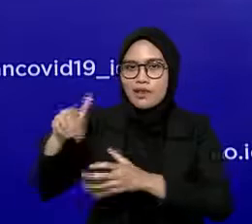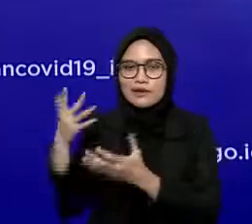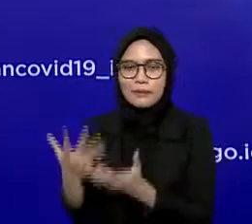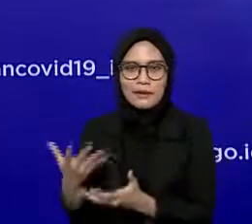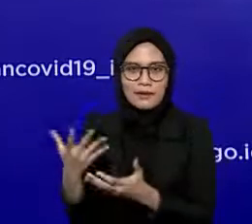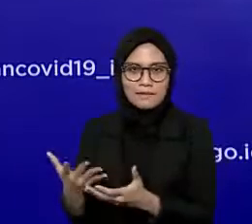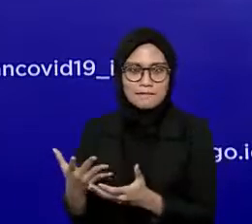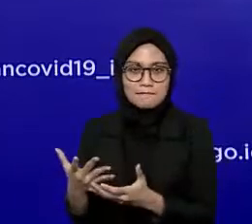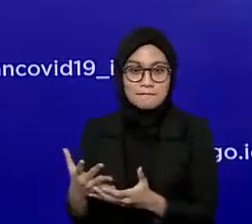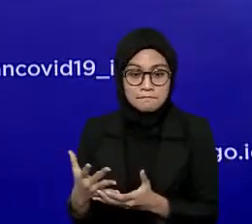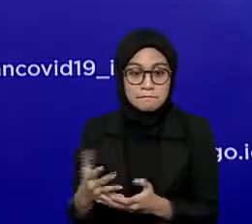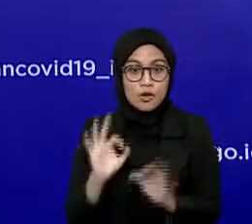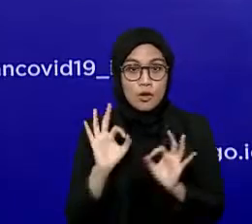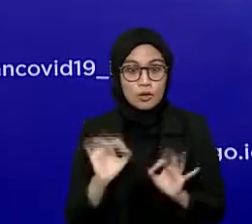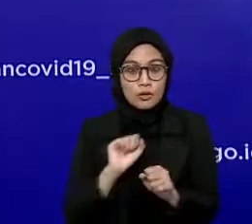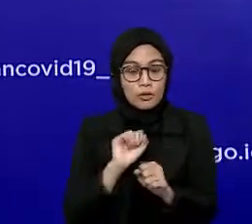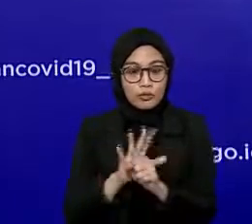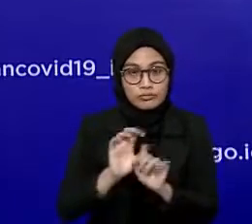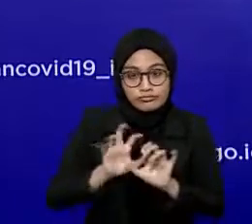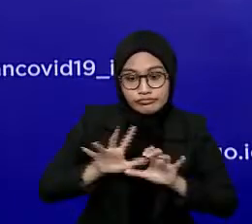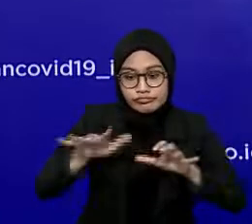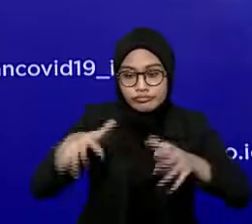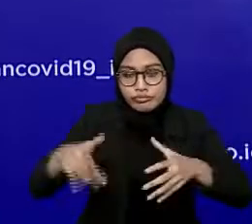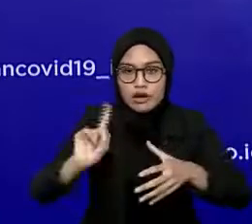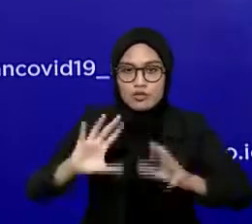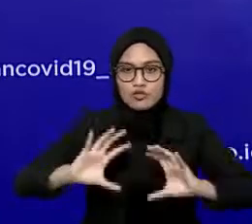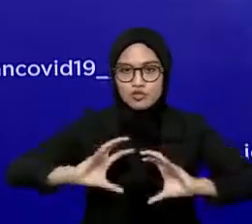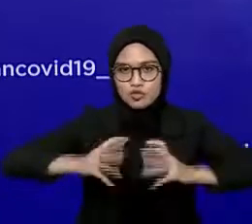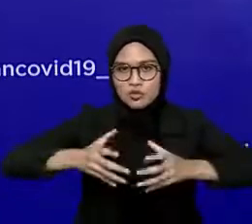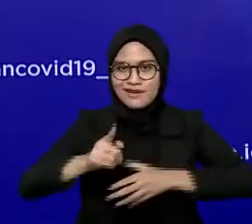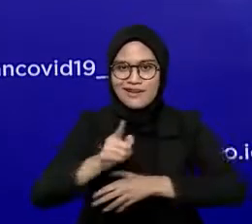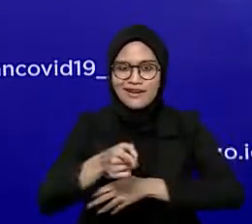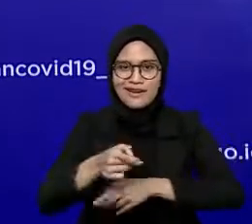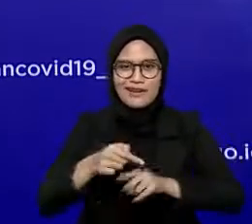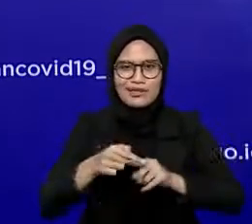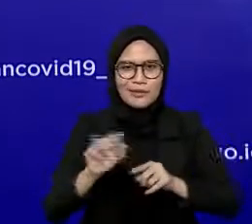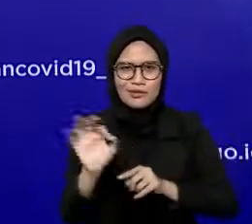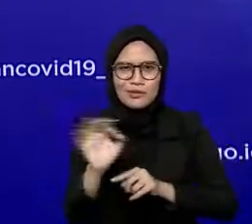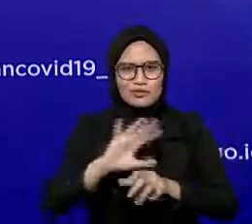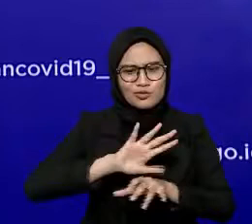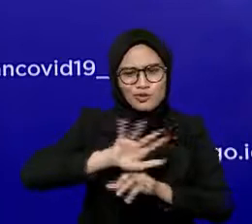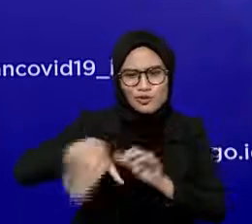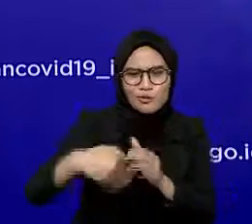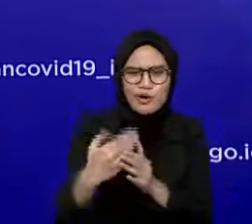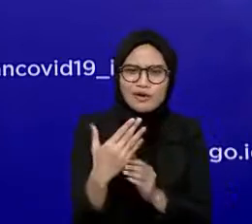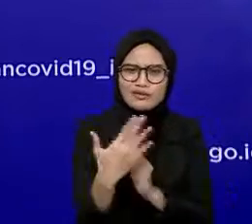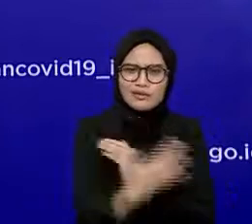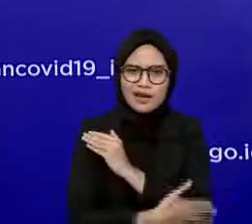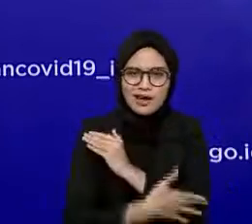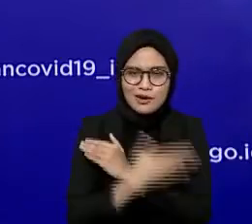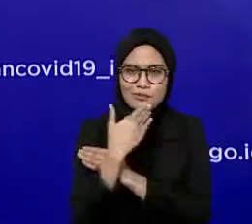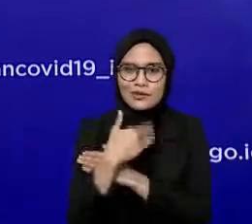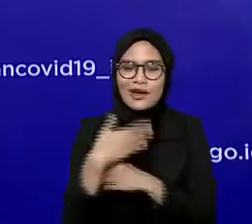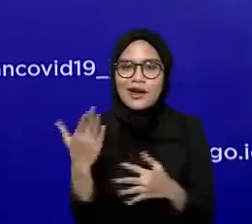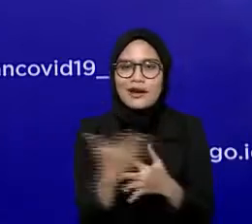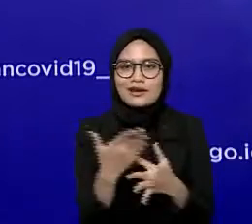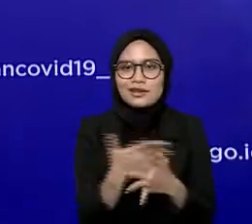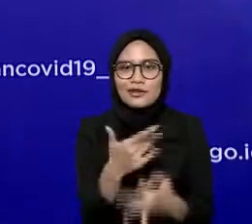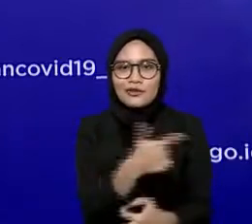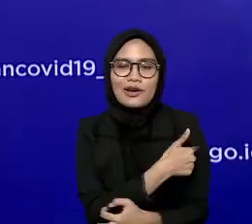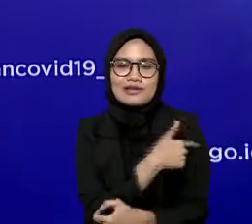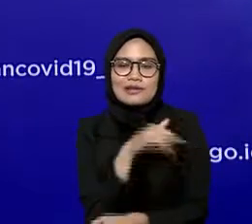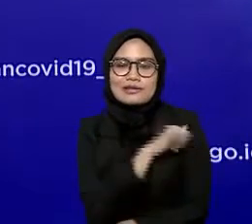pandemi terjadi di seluruh dunia, nyatanya hingga saat ini belum semua negara memiliki akses yang sama terhadap